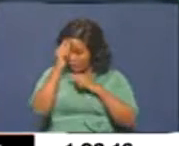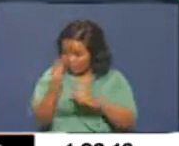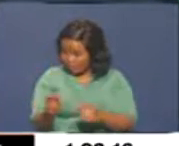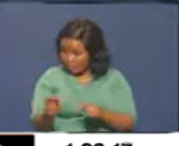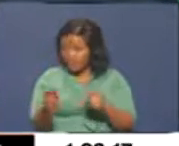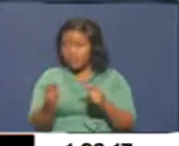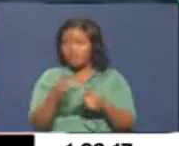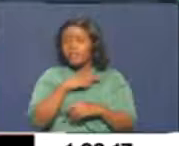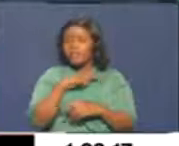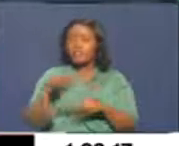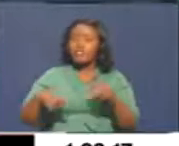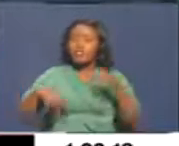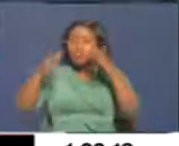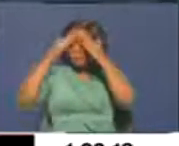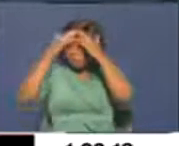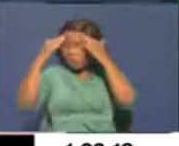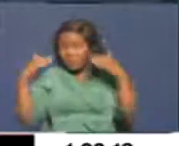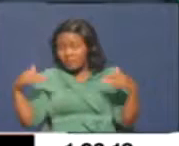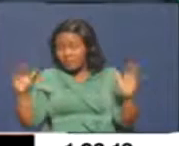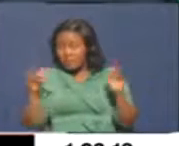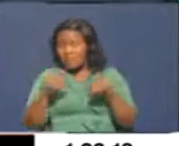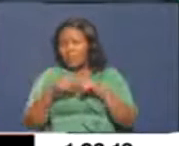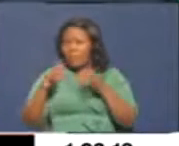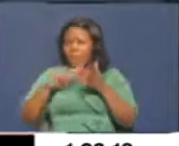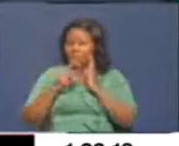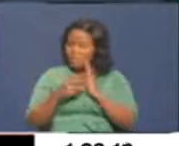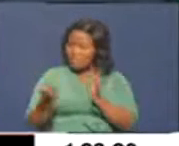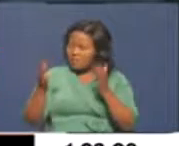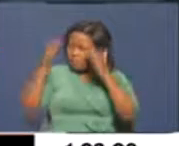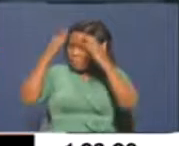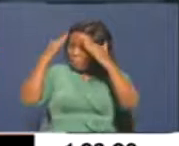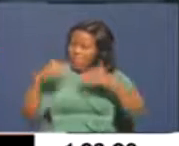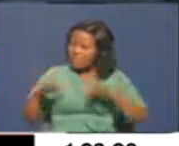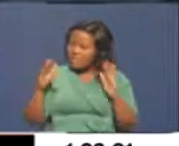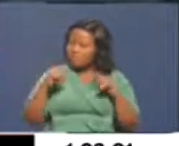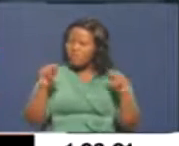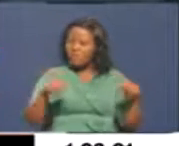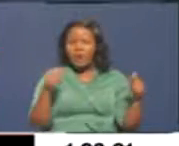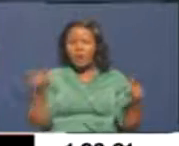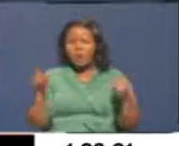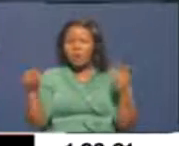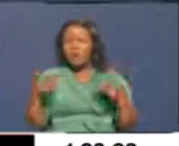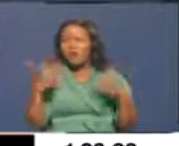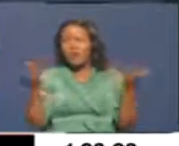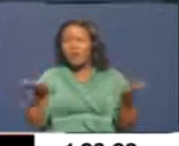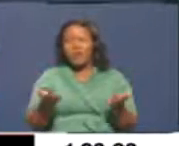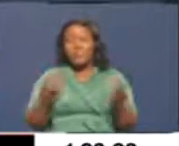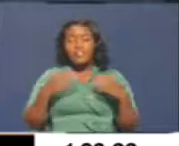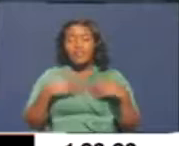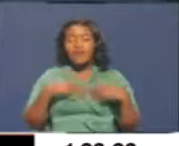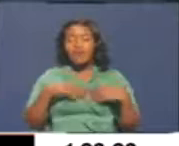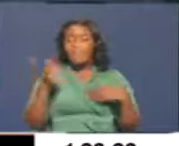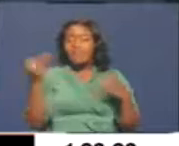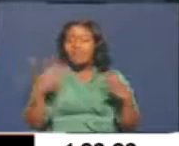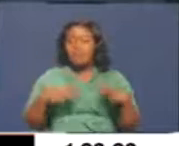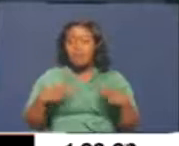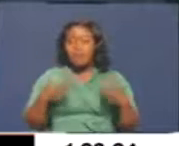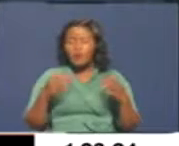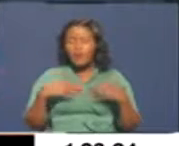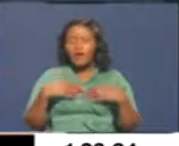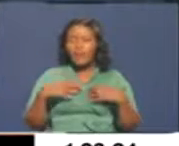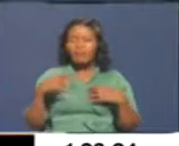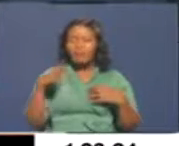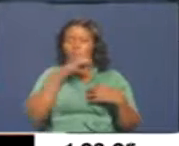Lakini haimaanishi kwamba Uislamu ni dini ya vita au Uislamu ni dini ya panga, kama wale wanaokuwa na misconception about